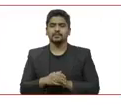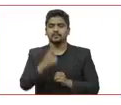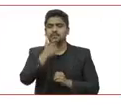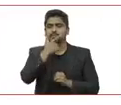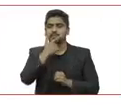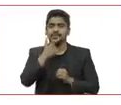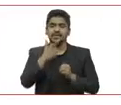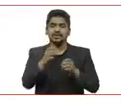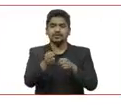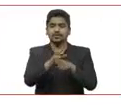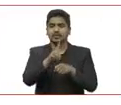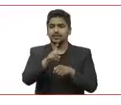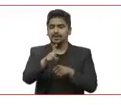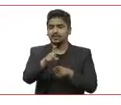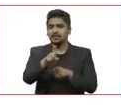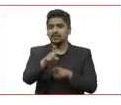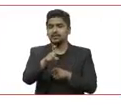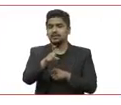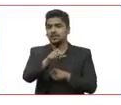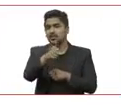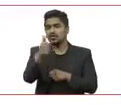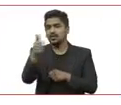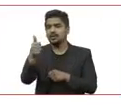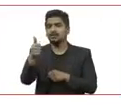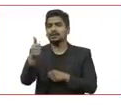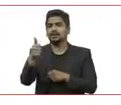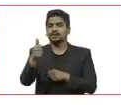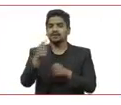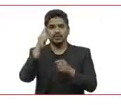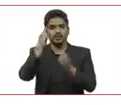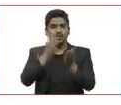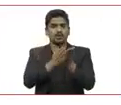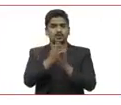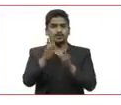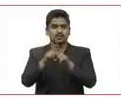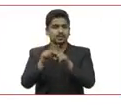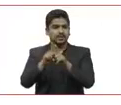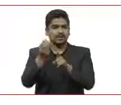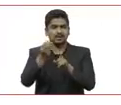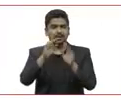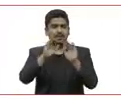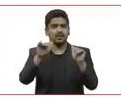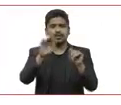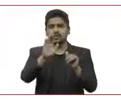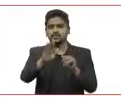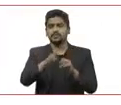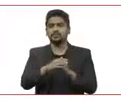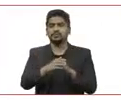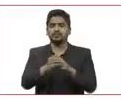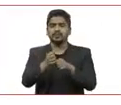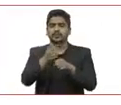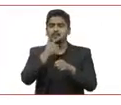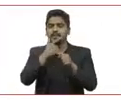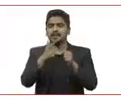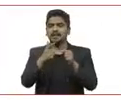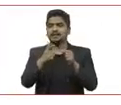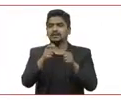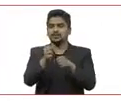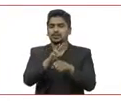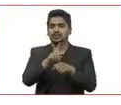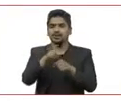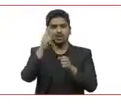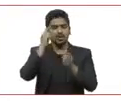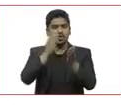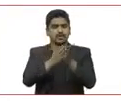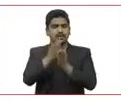बेलायती प्रजाति र अन्य कोभिड प्रजातिहरूका लक्षणहरूमा पनि केही भिन्नता छन्। बेलायती प्रजातिमा लक्षण